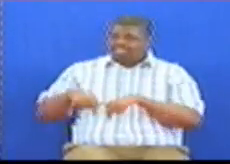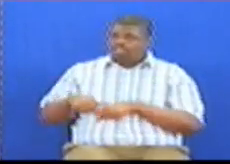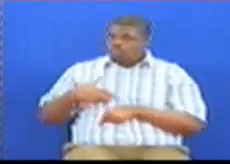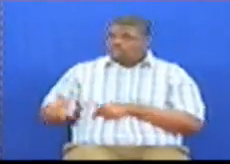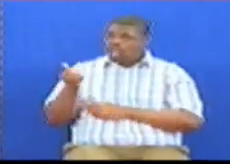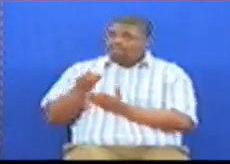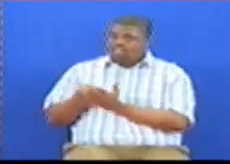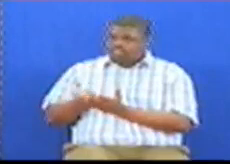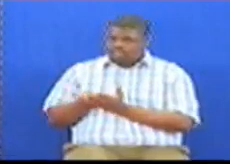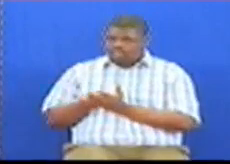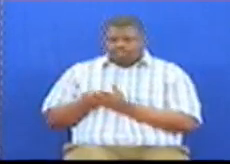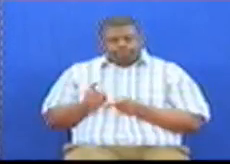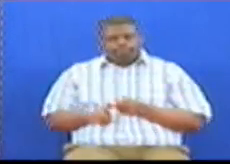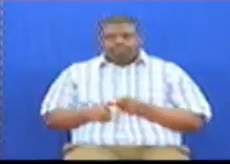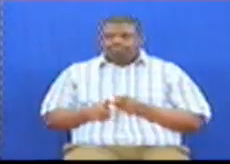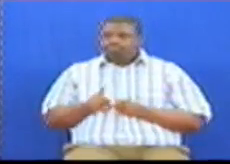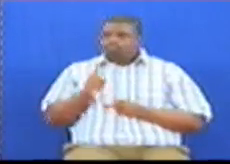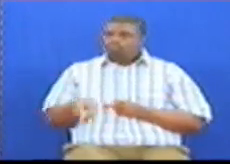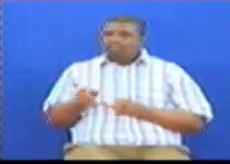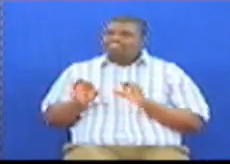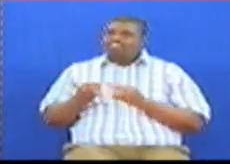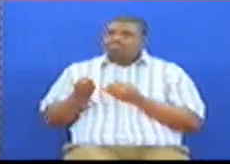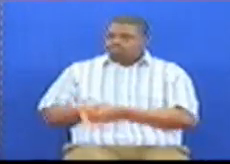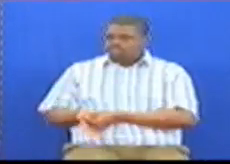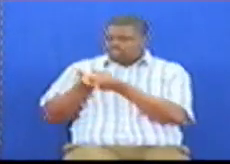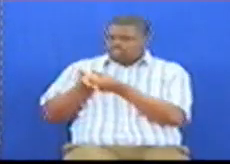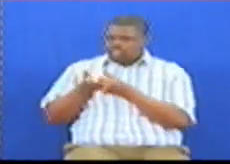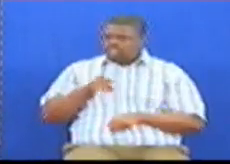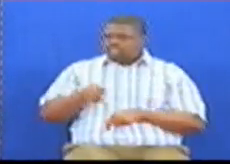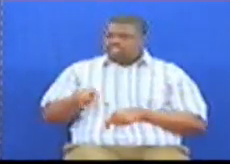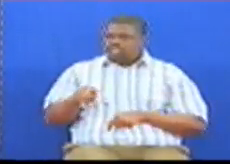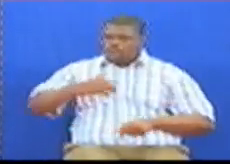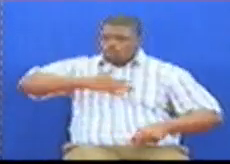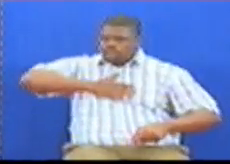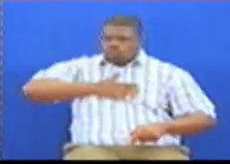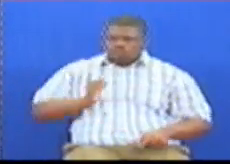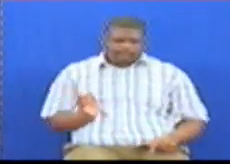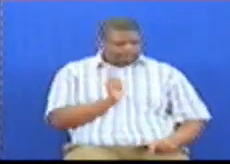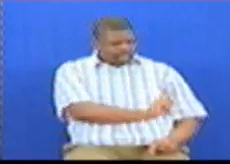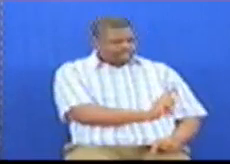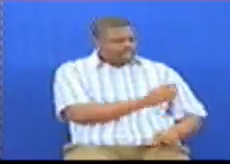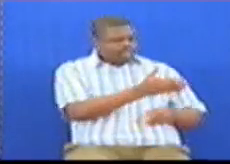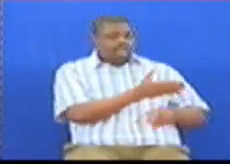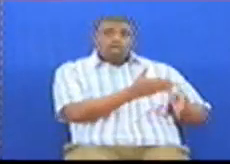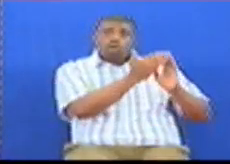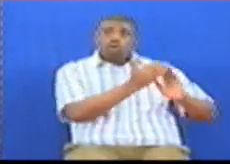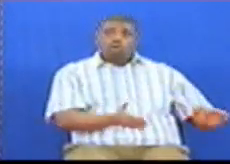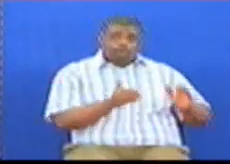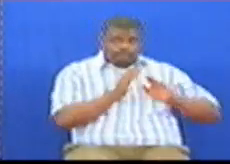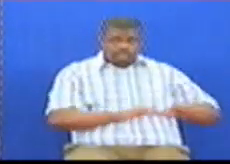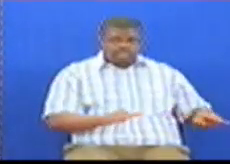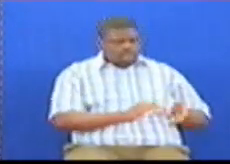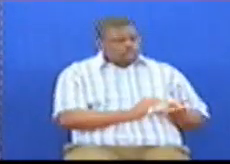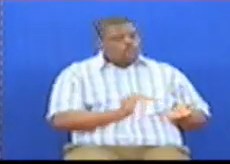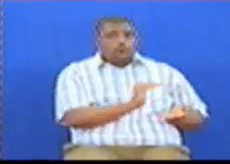fedha, muone namna gani ya kusaidia. Basi tuna certificate ya kwetu ambayo imekwenda pale ili jengo lile likamaliziwe. Limejengwa sasa hivi gorofa